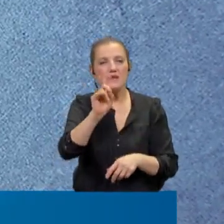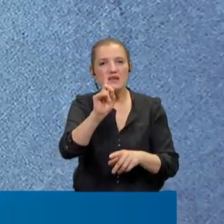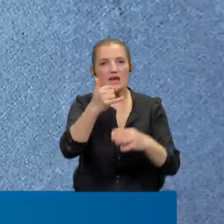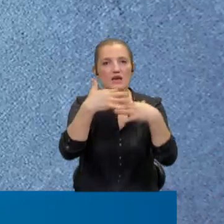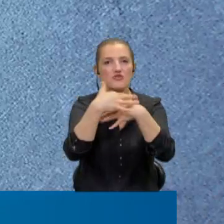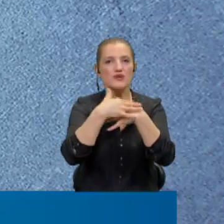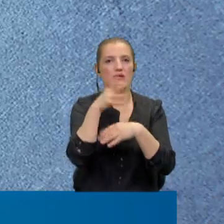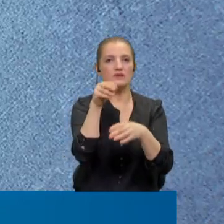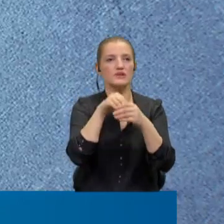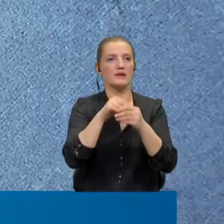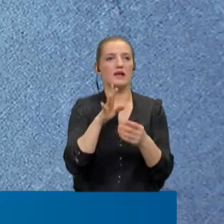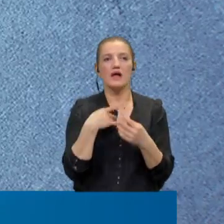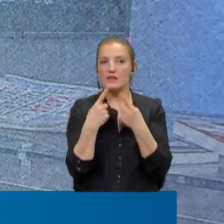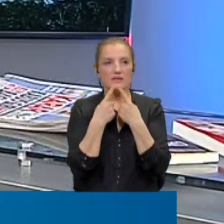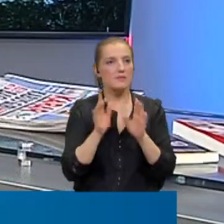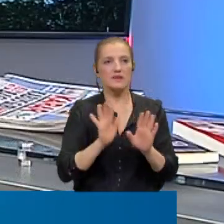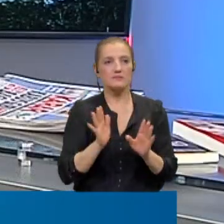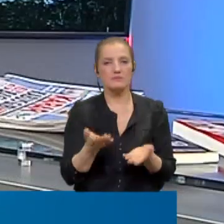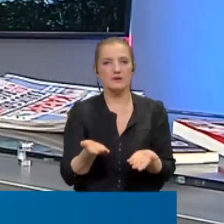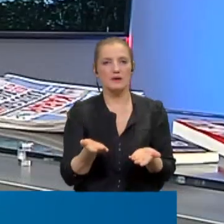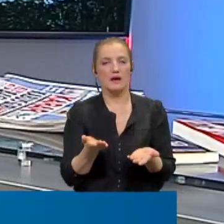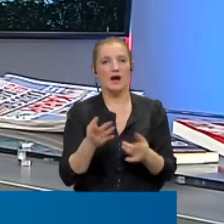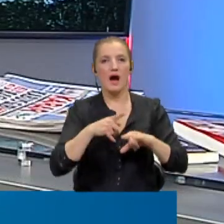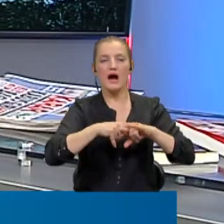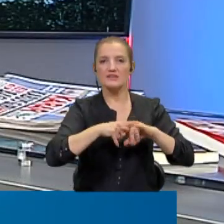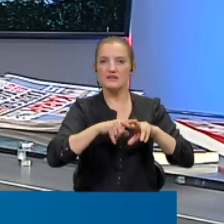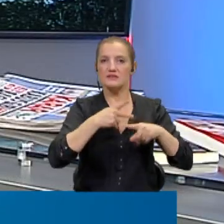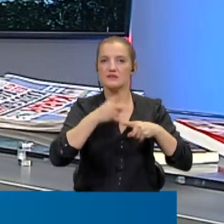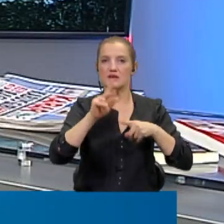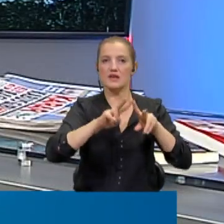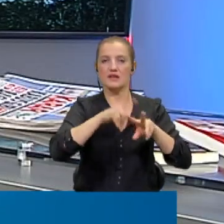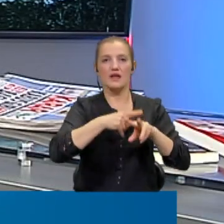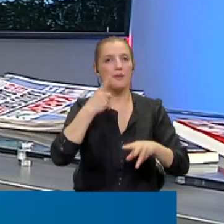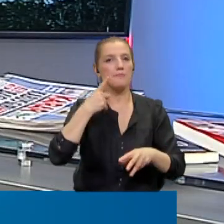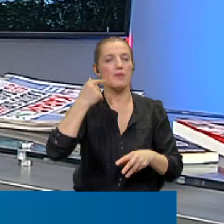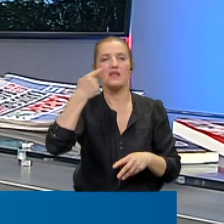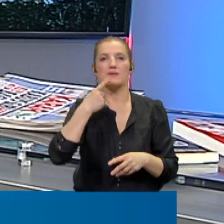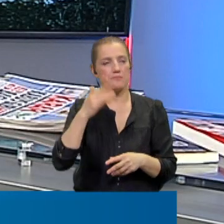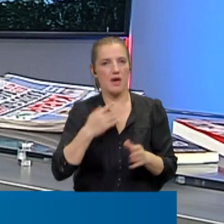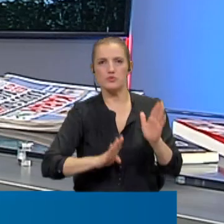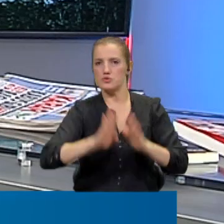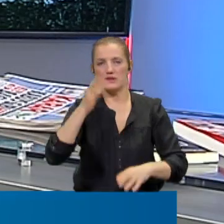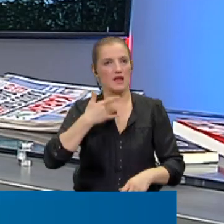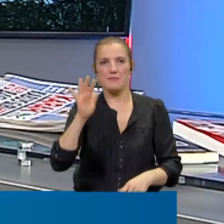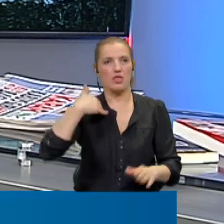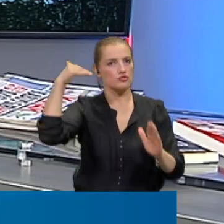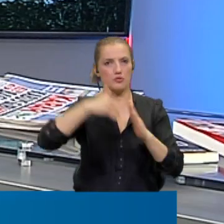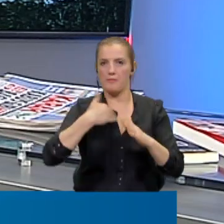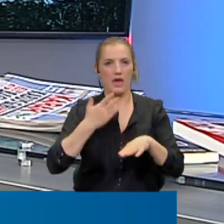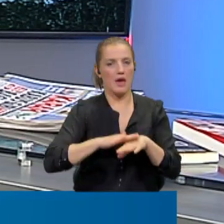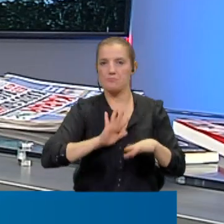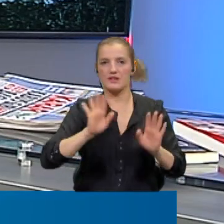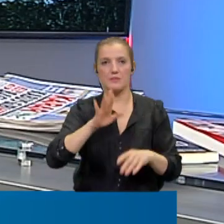de bir gecede edemedim mi Hazine ve maliye bakanı Ben yükseltmenin ben Düşürmedim düşüşüne herkesten çok